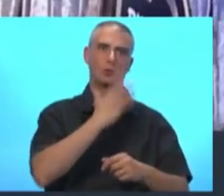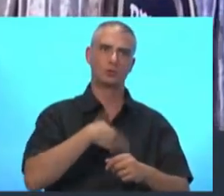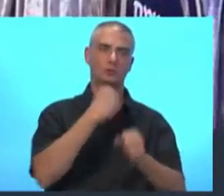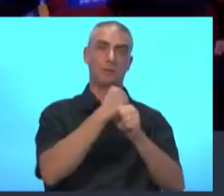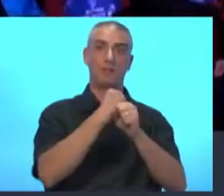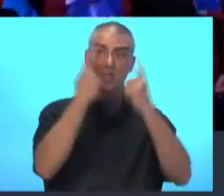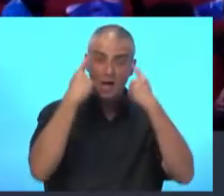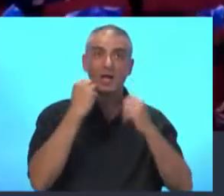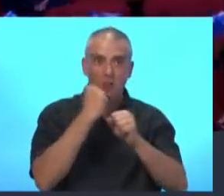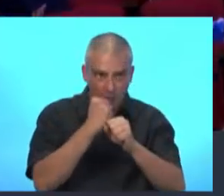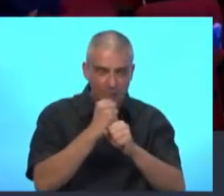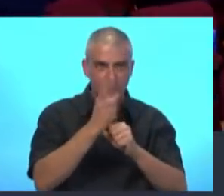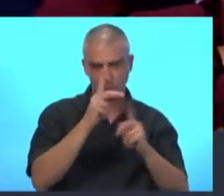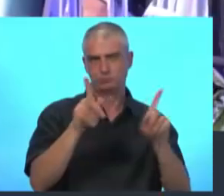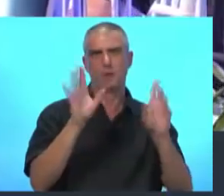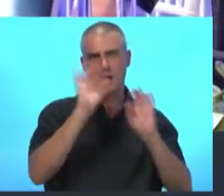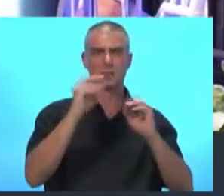עובד וחרדי לא פחות.